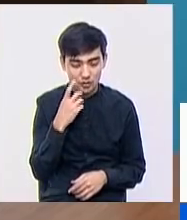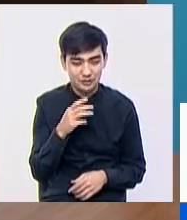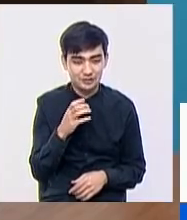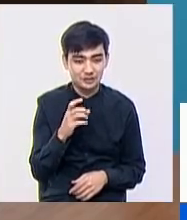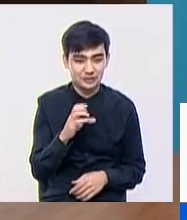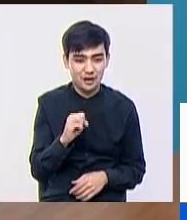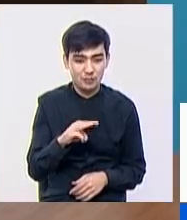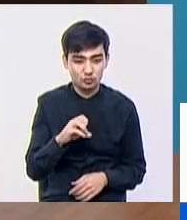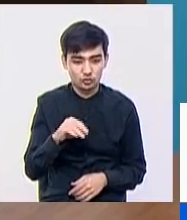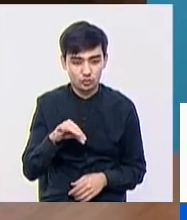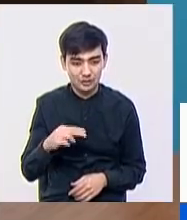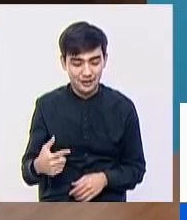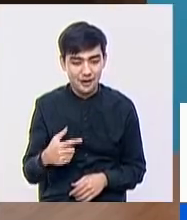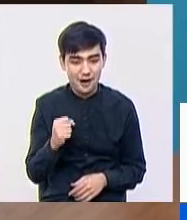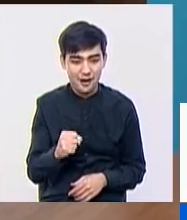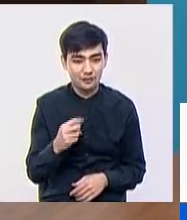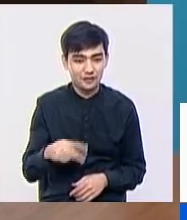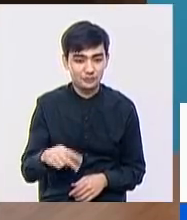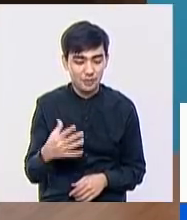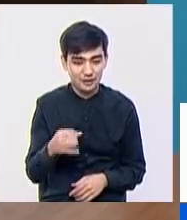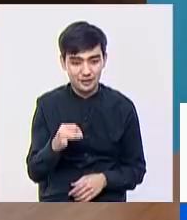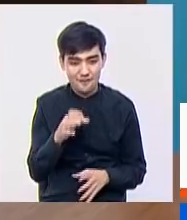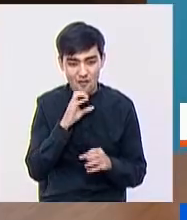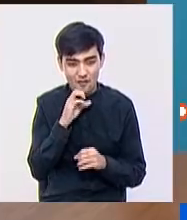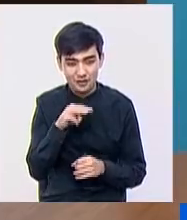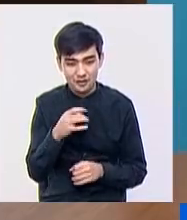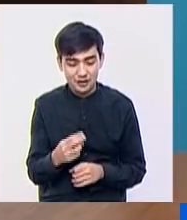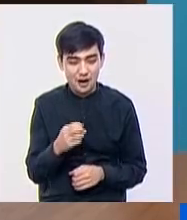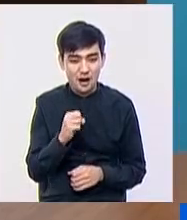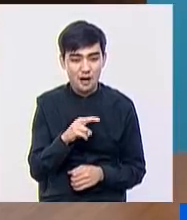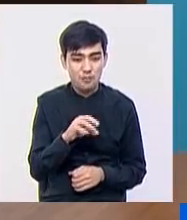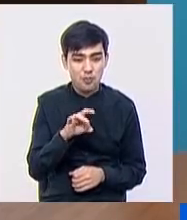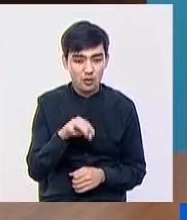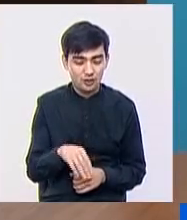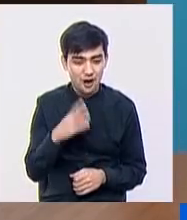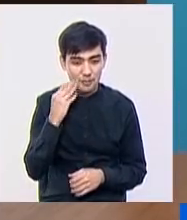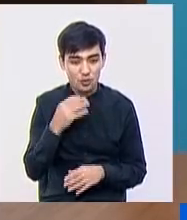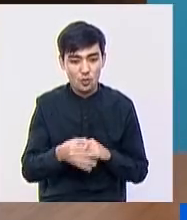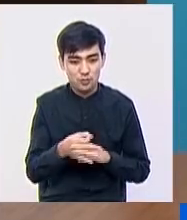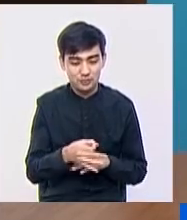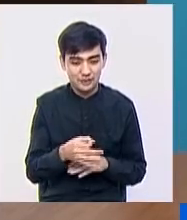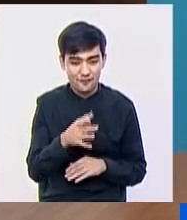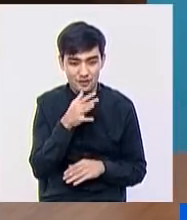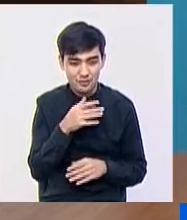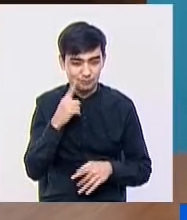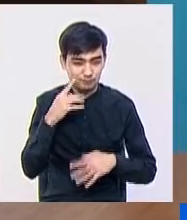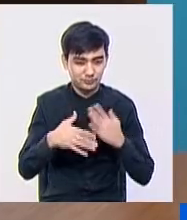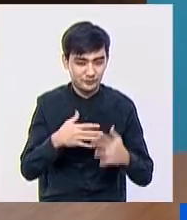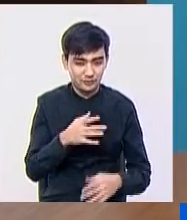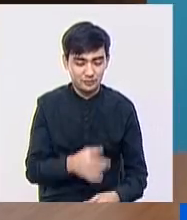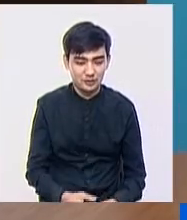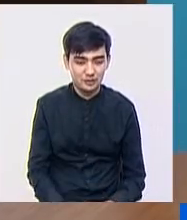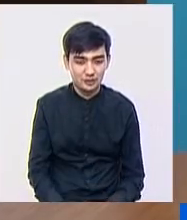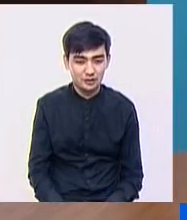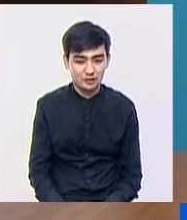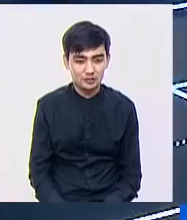Samsung A25. Похищены из торгового центра «Апорт» Алматинской области во время беспорядков.